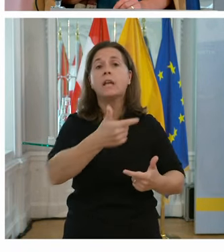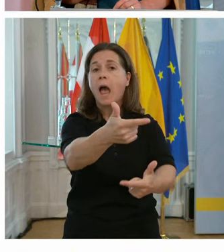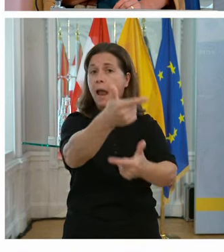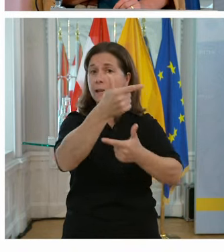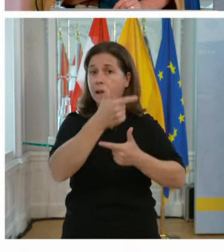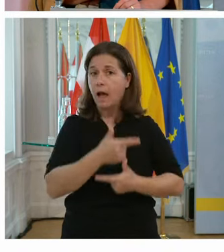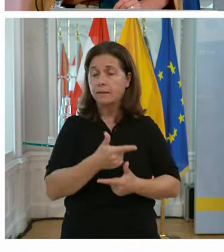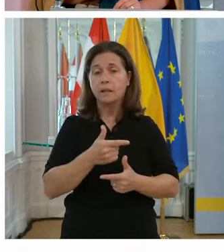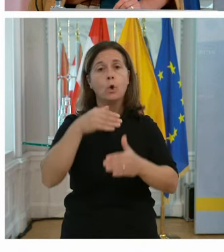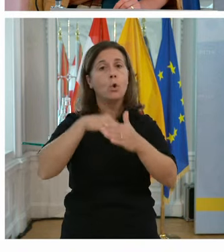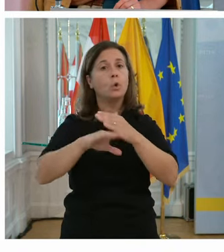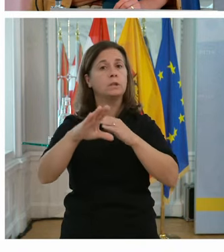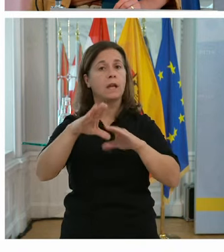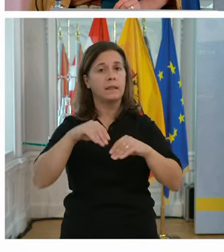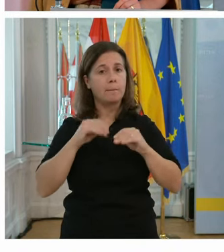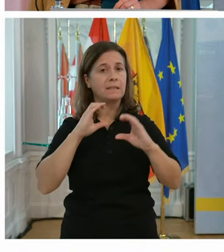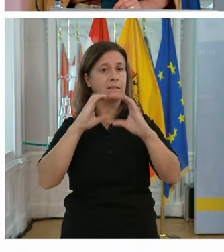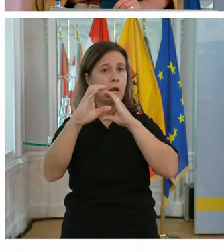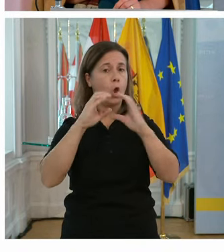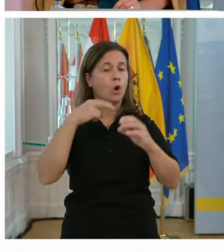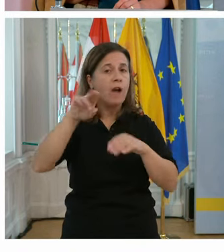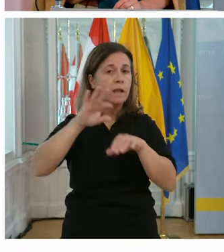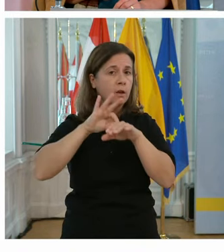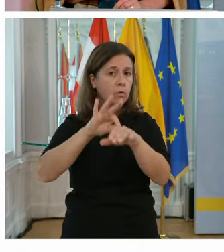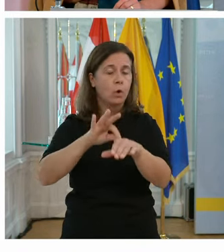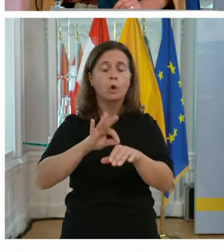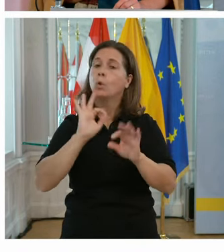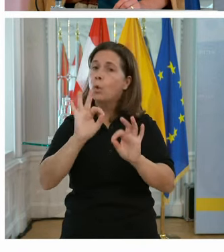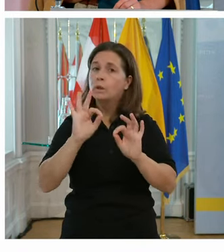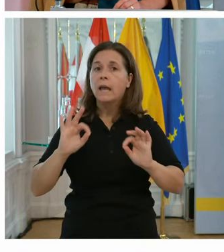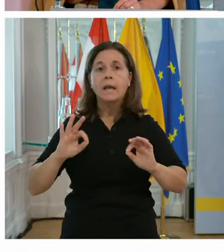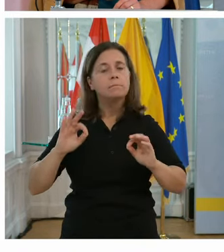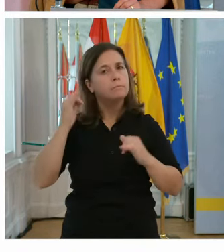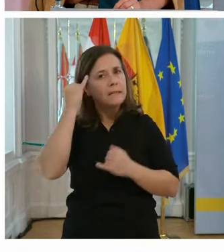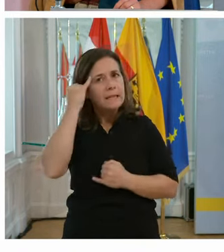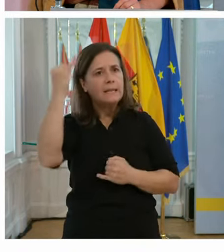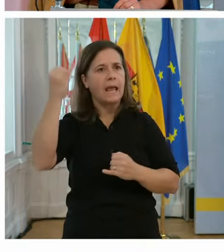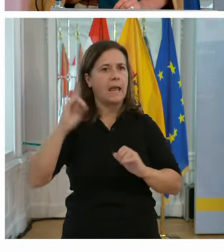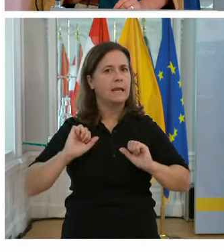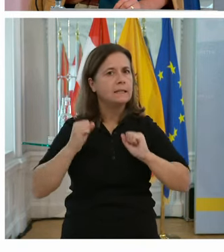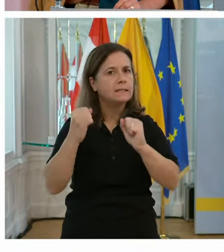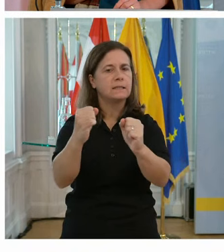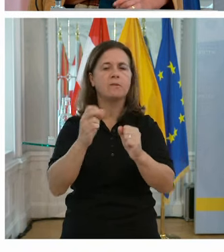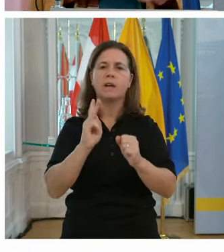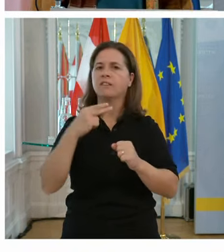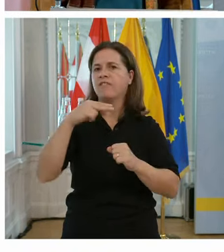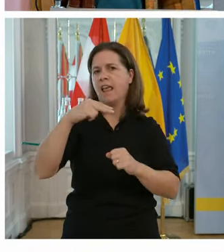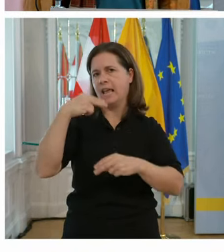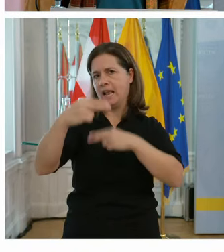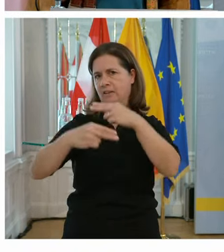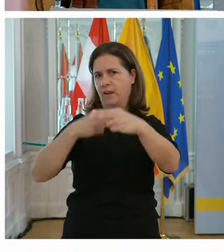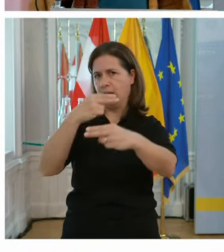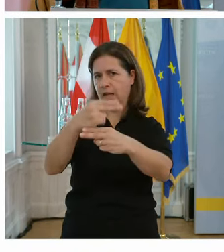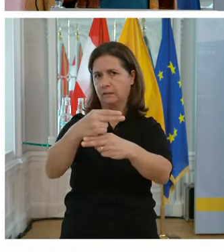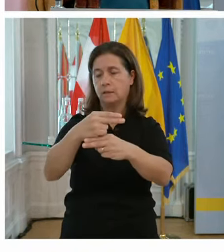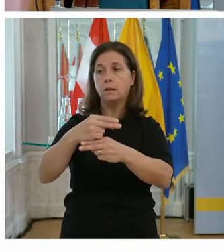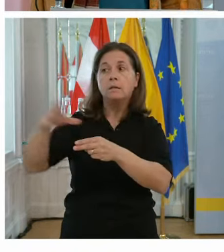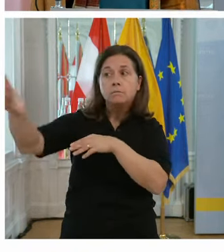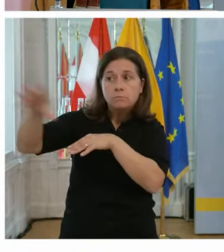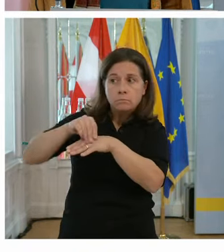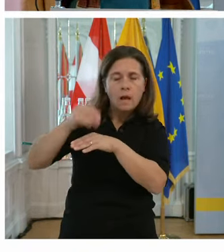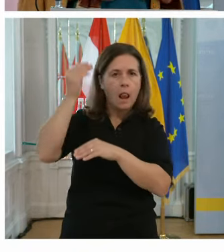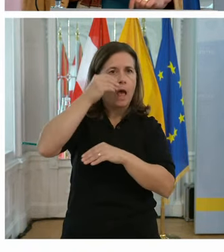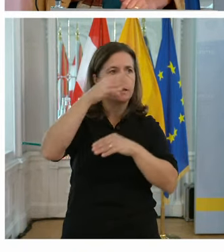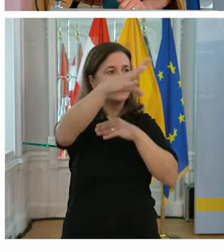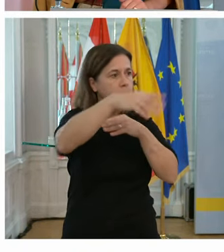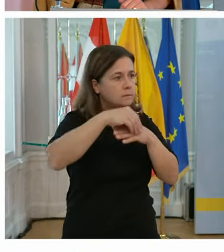so auch weiterzuführen. Ich finde das eine sehr gute Initiative, weil nur so können wir uns auch gemeinsam weiterentwickeln, voneinander lernen. Das